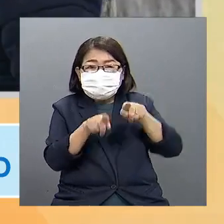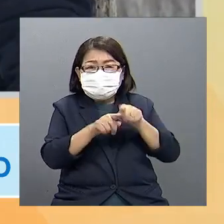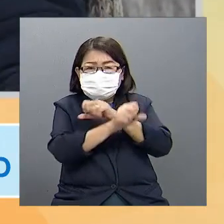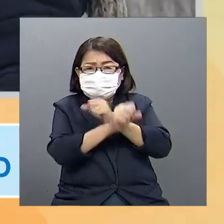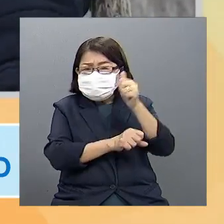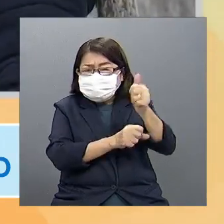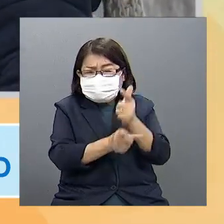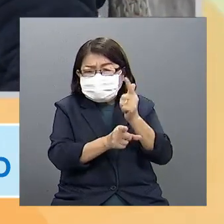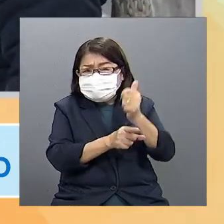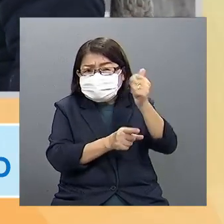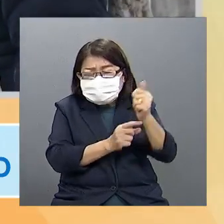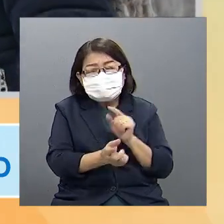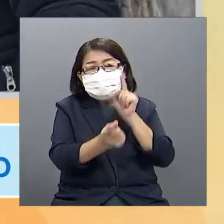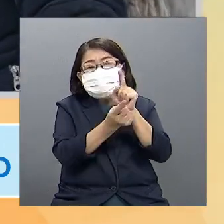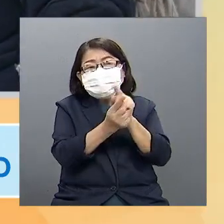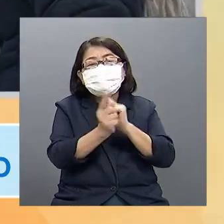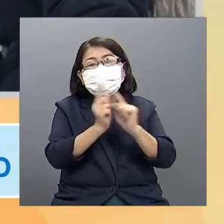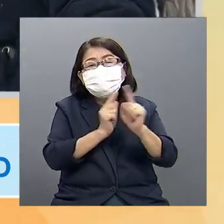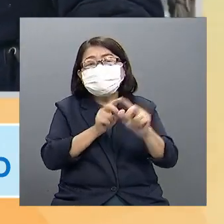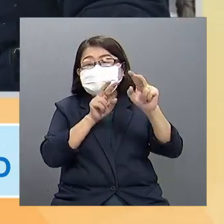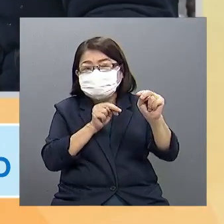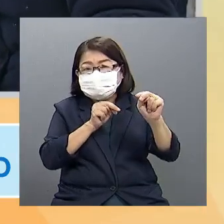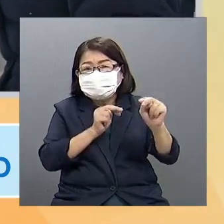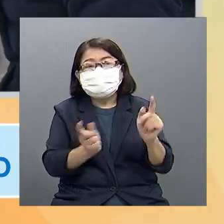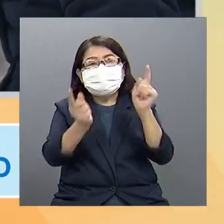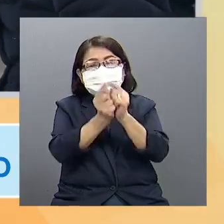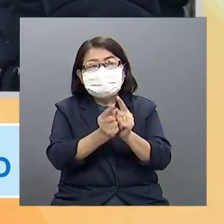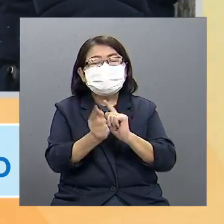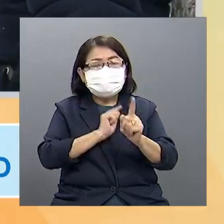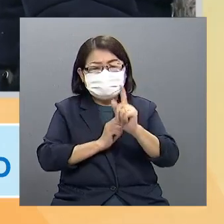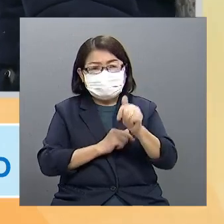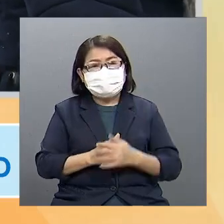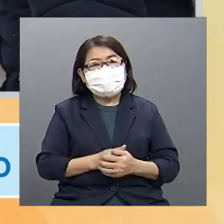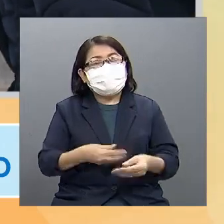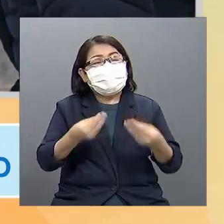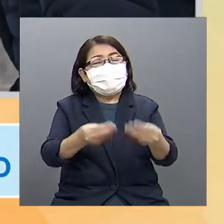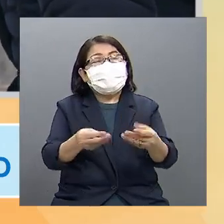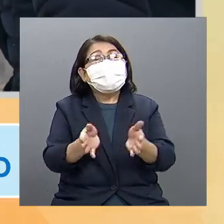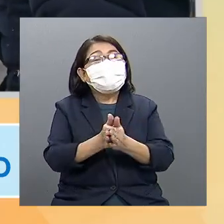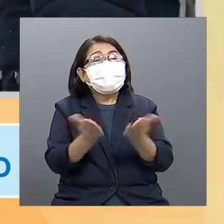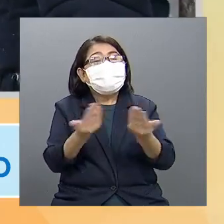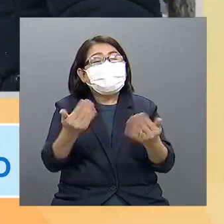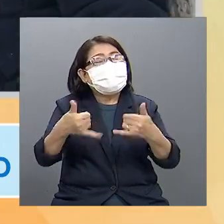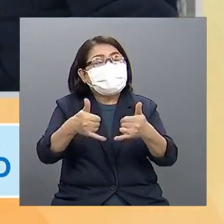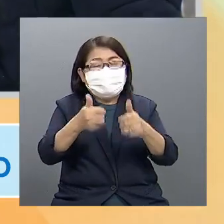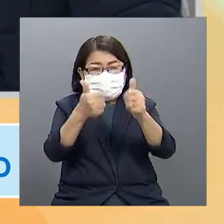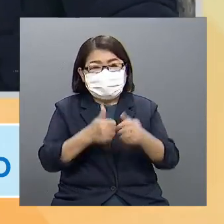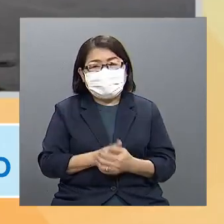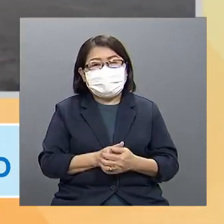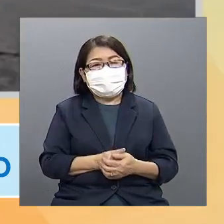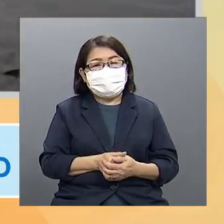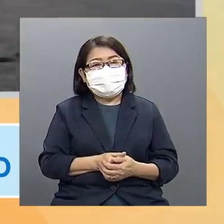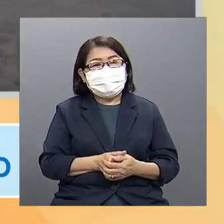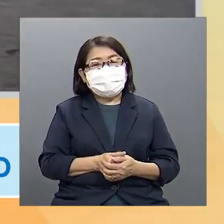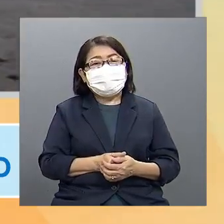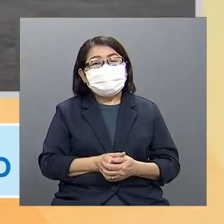สองบับเบิลที่มาเจอกัน ค่ะคุณหมอ เราก็อาจจะยังรักษาสัมพันธ์อันนี้ไว้ได้ค่ะ ค่ะ